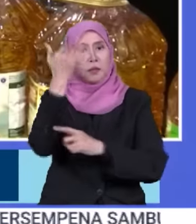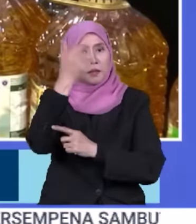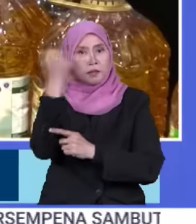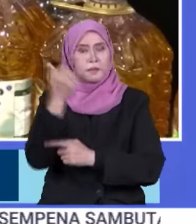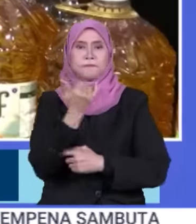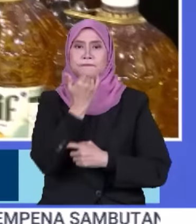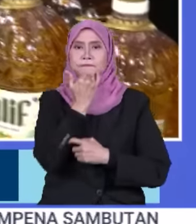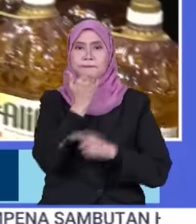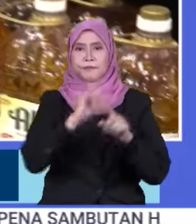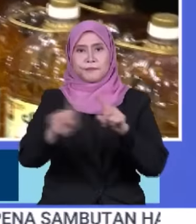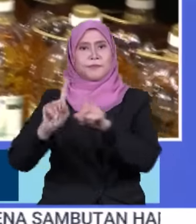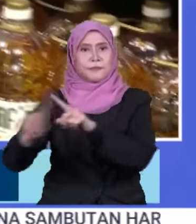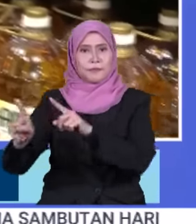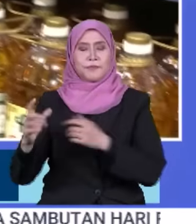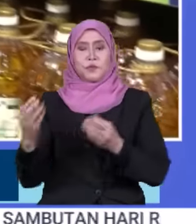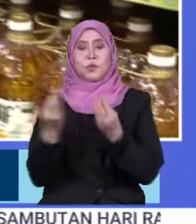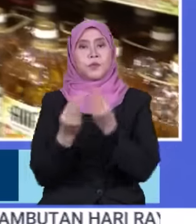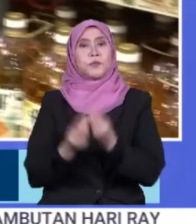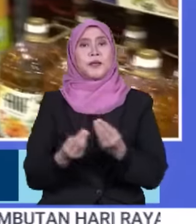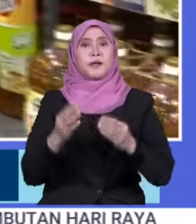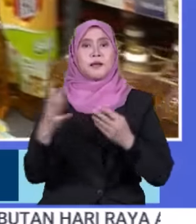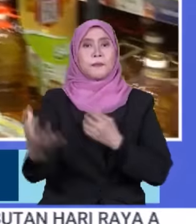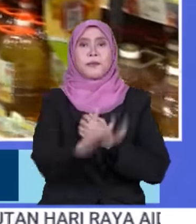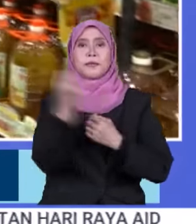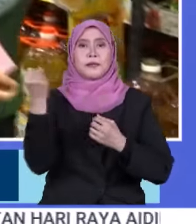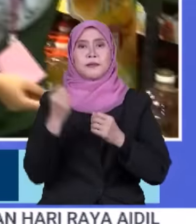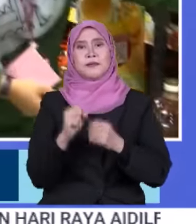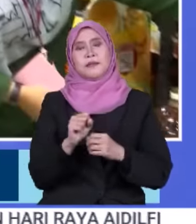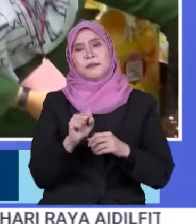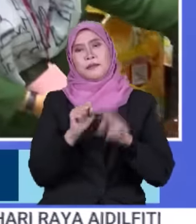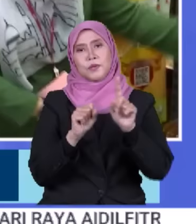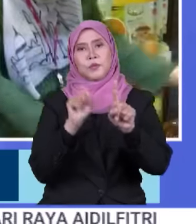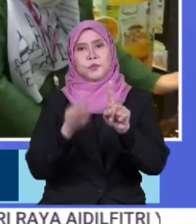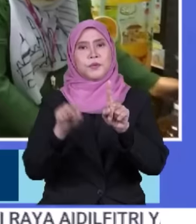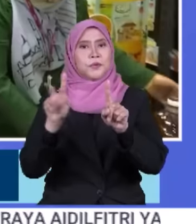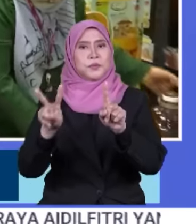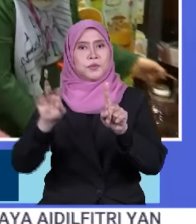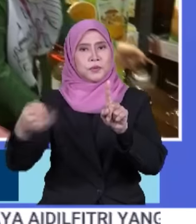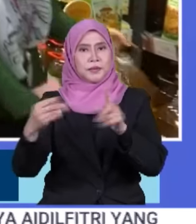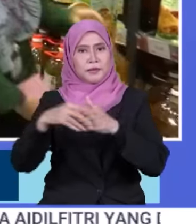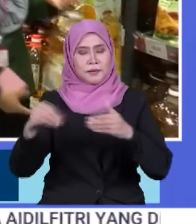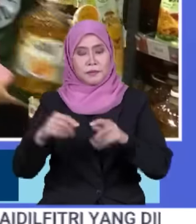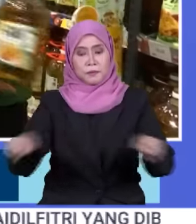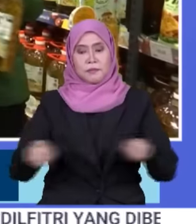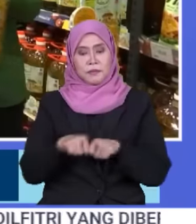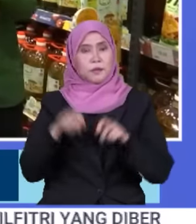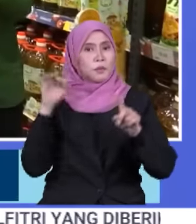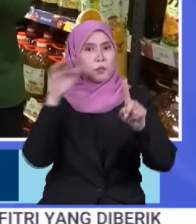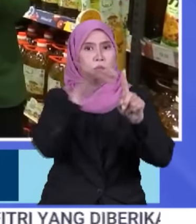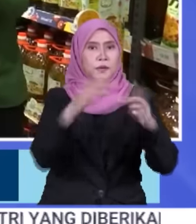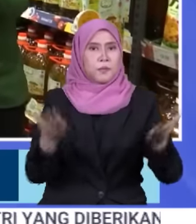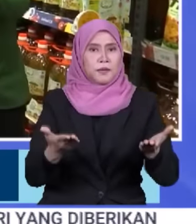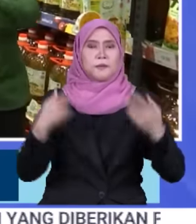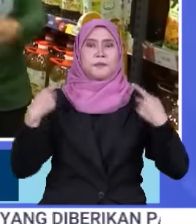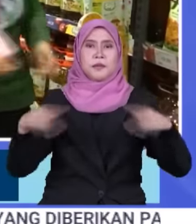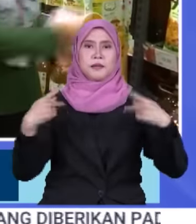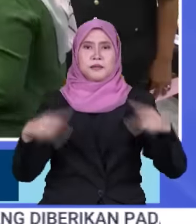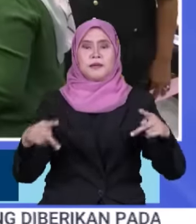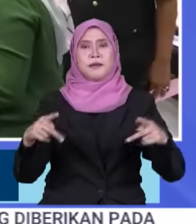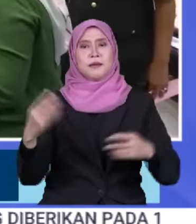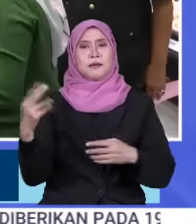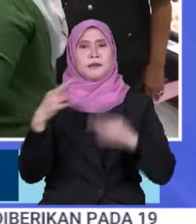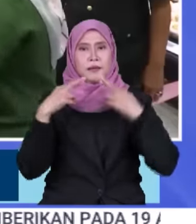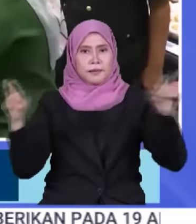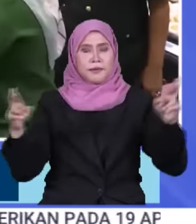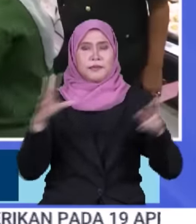pelbagai kesalahan. Nilai rampasan melebihi RM1.2 juta. Lokasi tumpuan operasi antaranya Pasar Raya, Pasar Awam